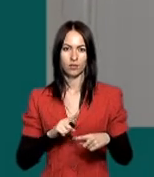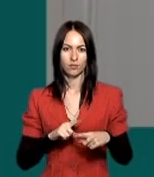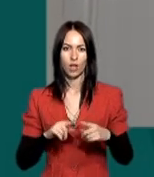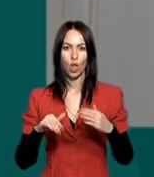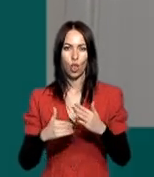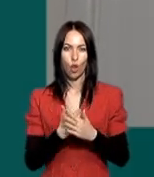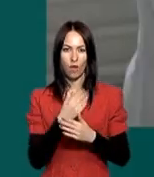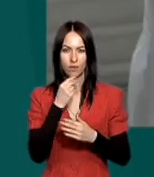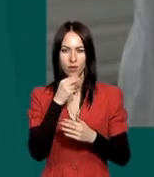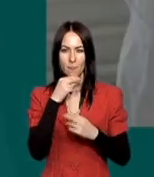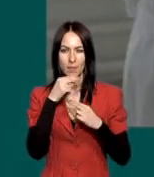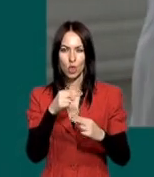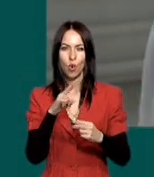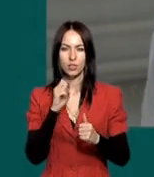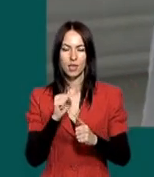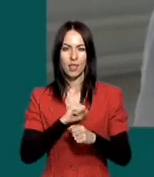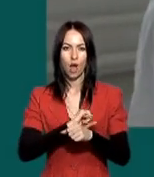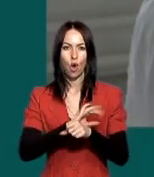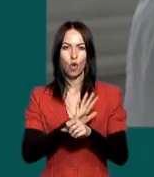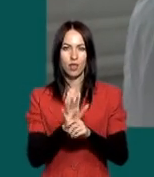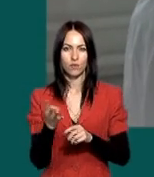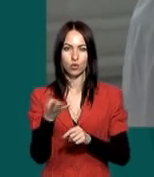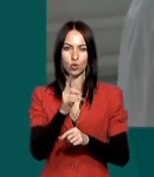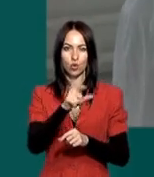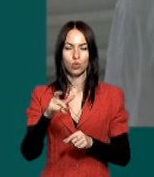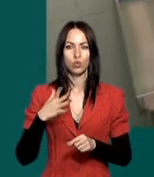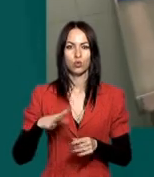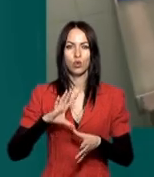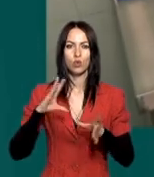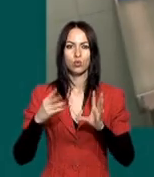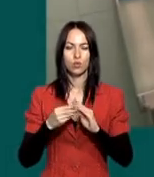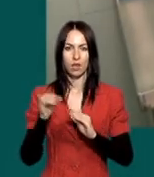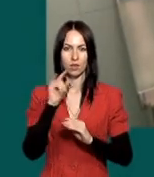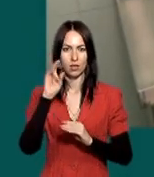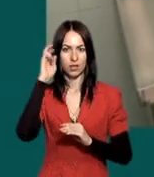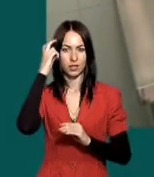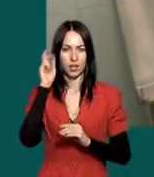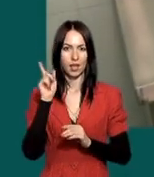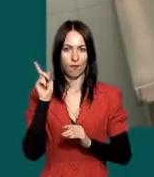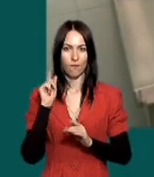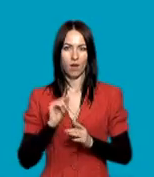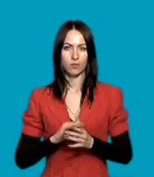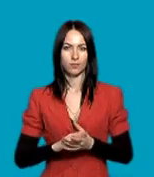Нові підозри на коронавірус в області. Четверо людей чекають результати з Києва.